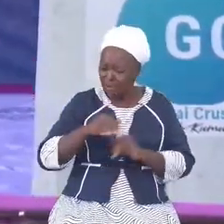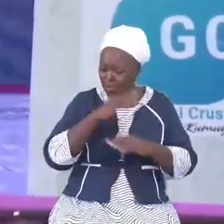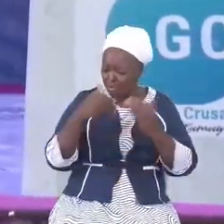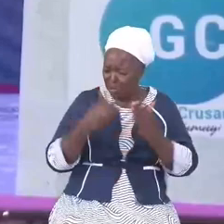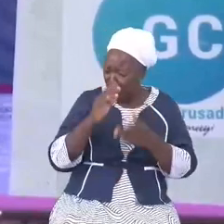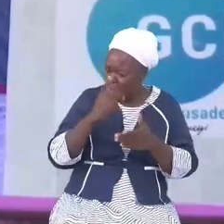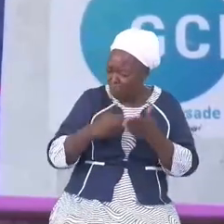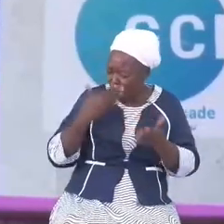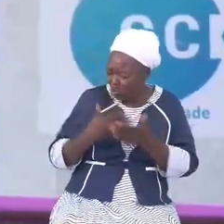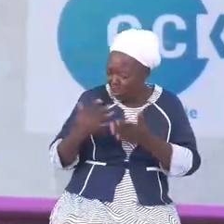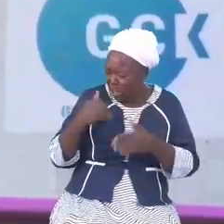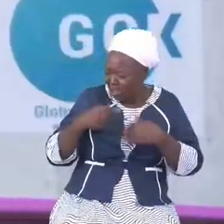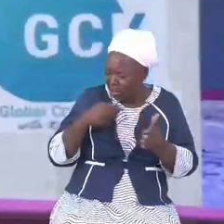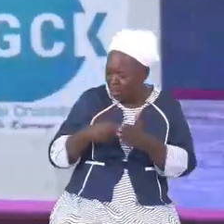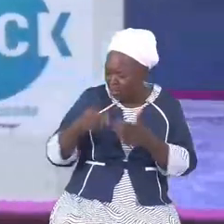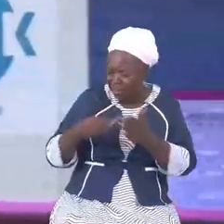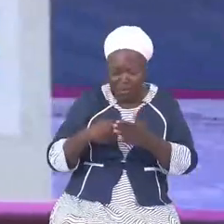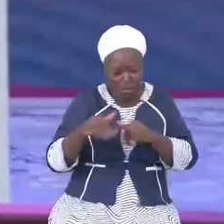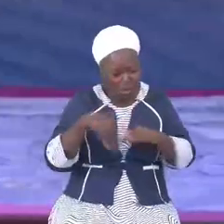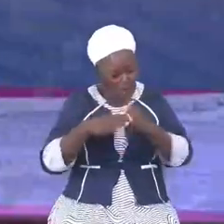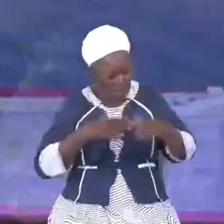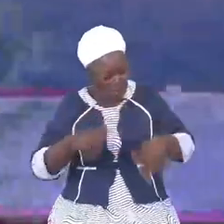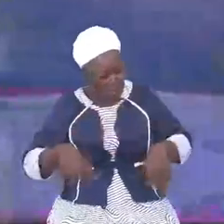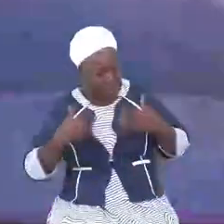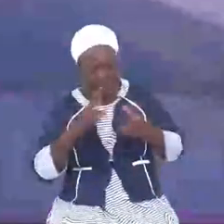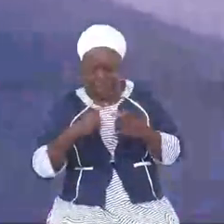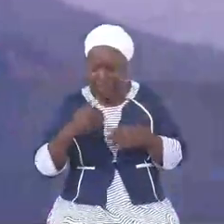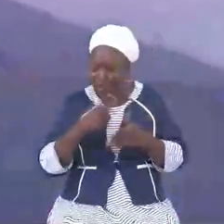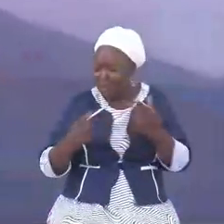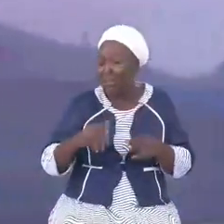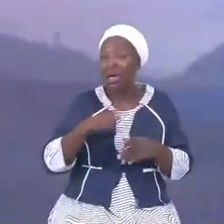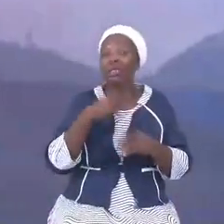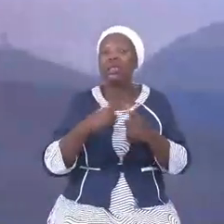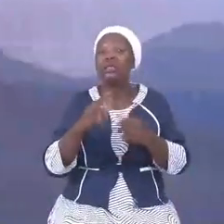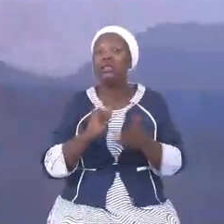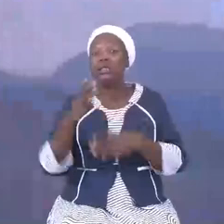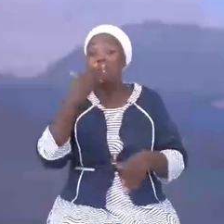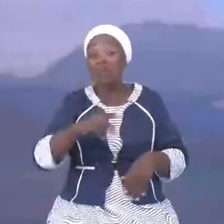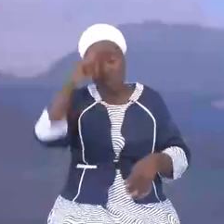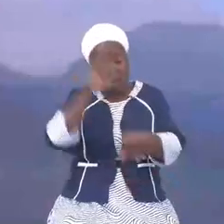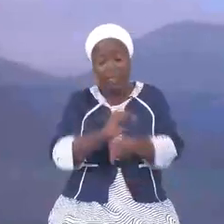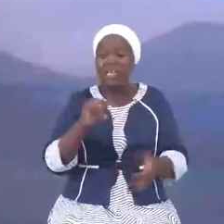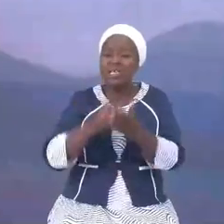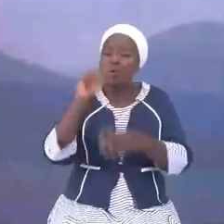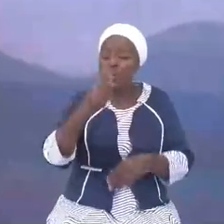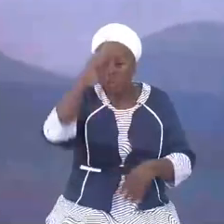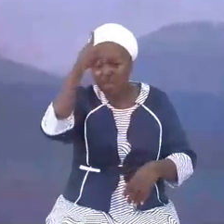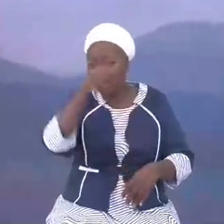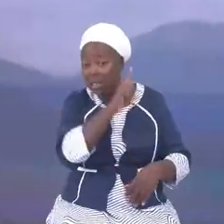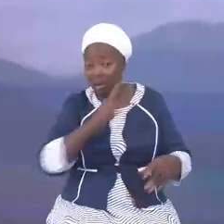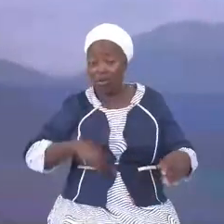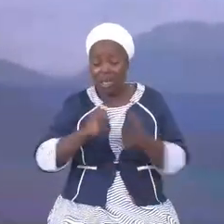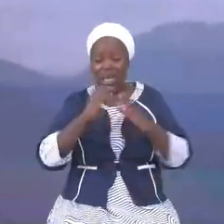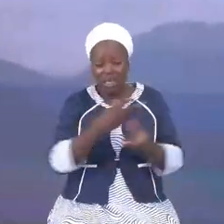Et la chose les avilit. C'est une obsession. Seul le Seigneur peut délivrer